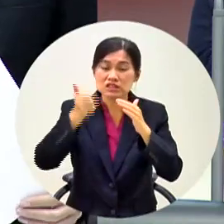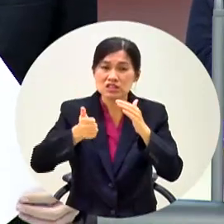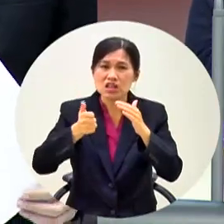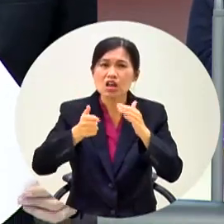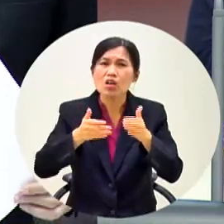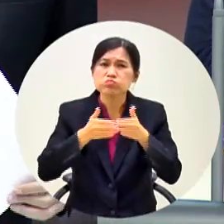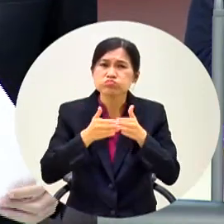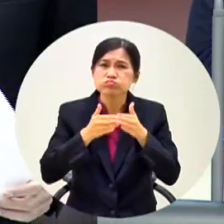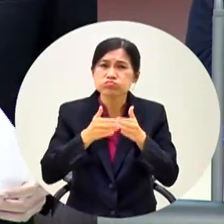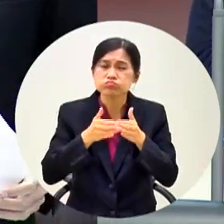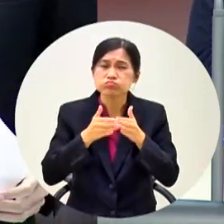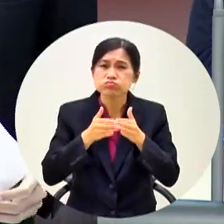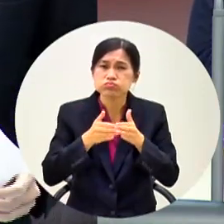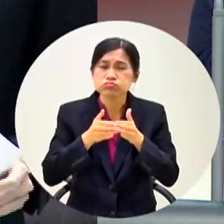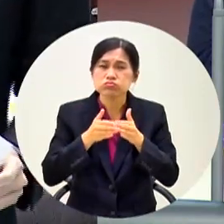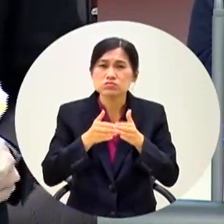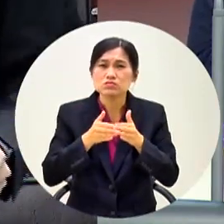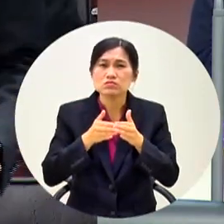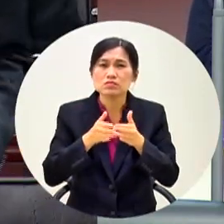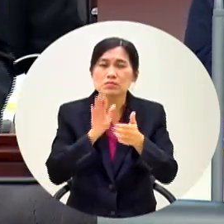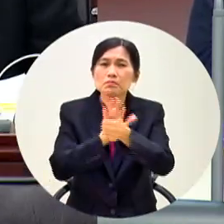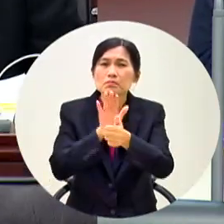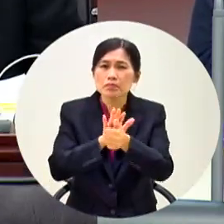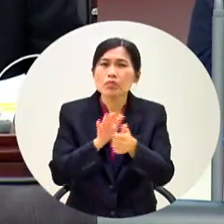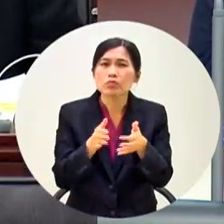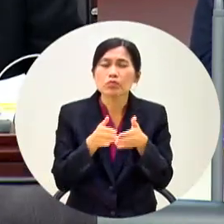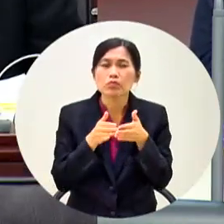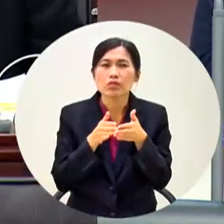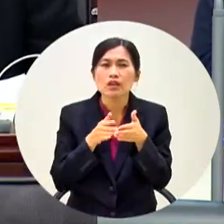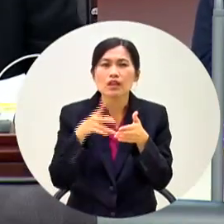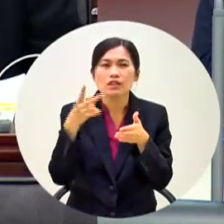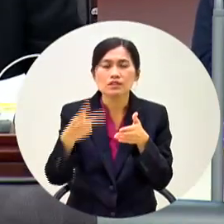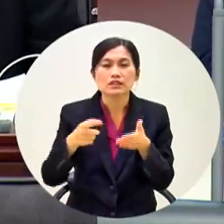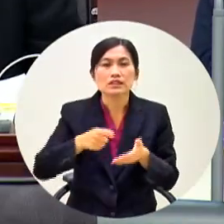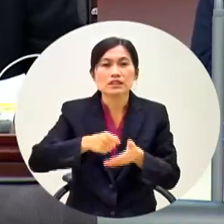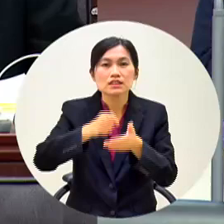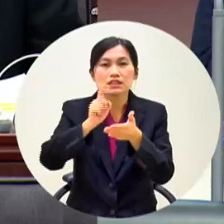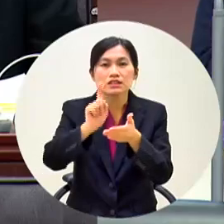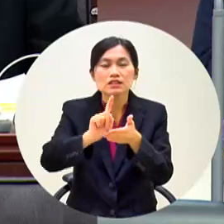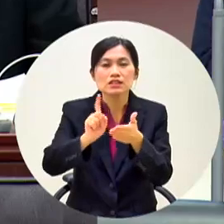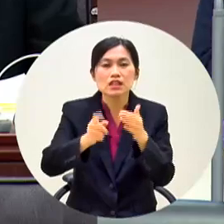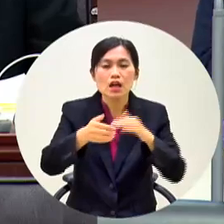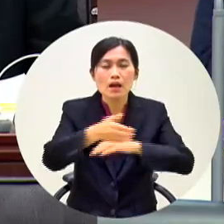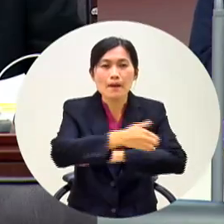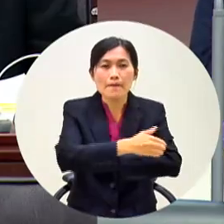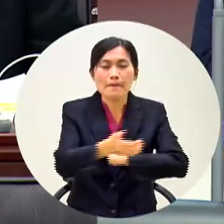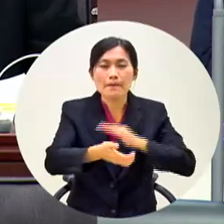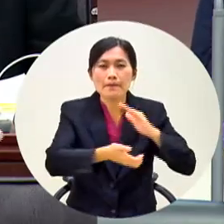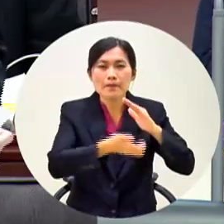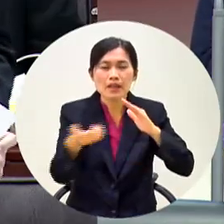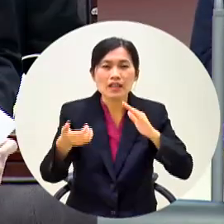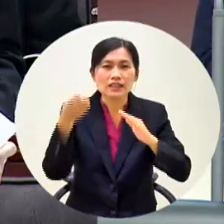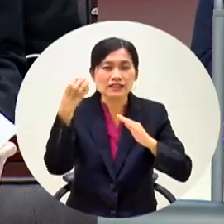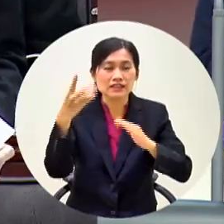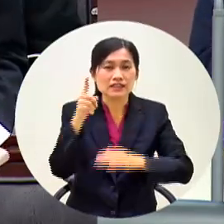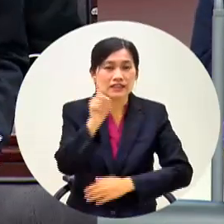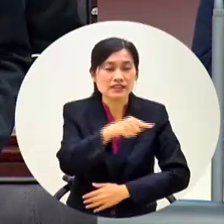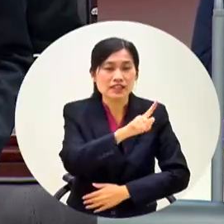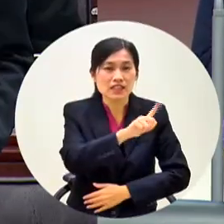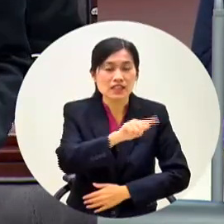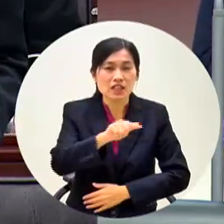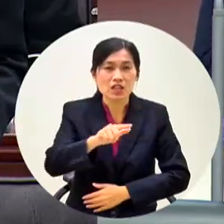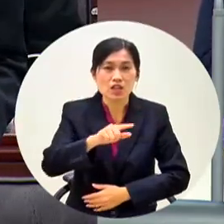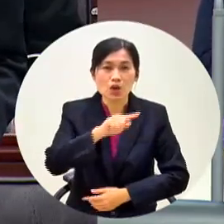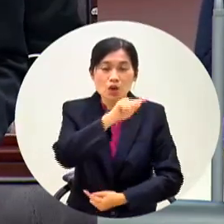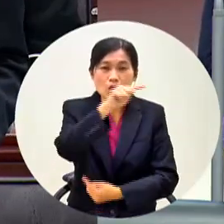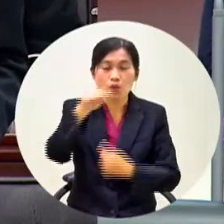里哈。另外我要提的就有关于这个我们所知道的哈，迁村跟新材料循环经济园区，事实